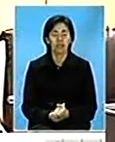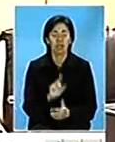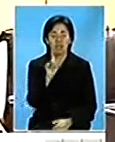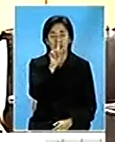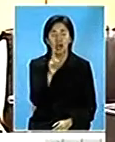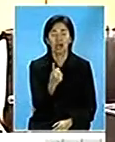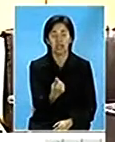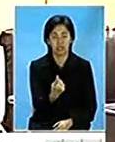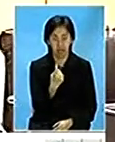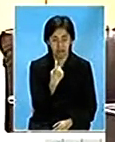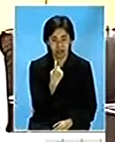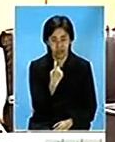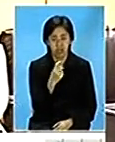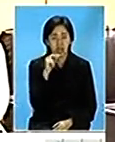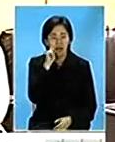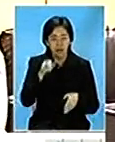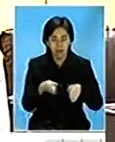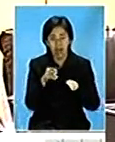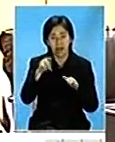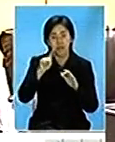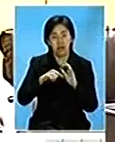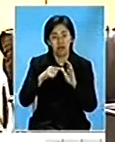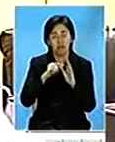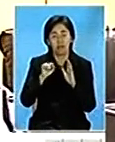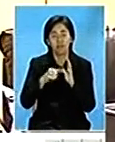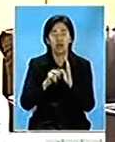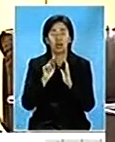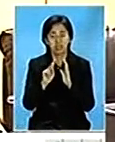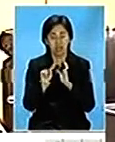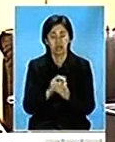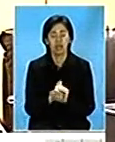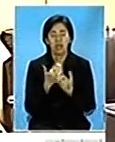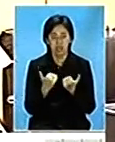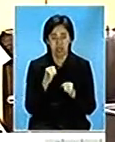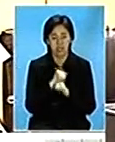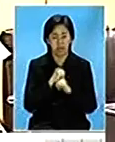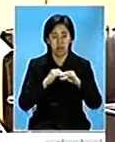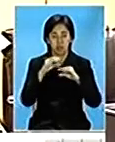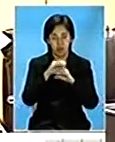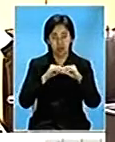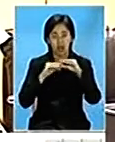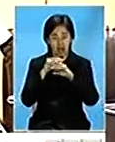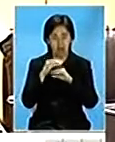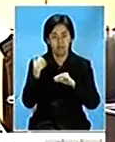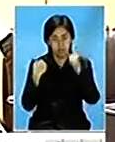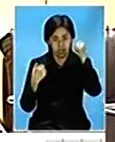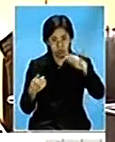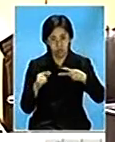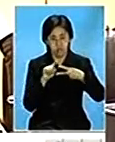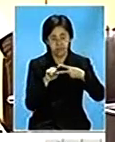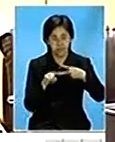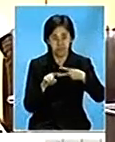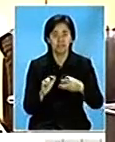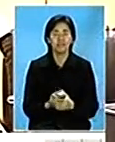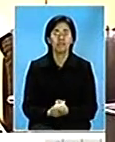านที่ว่าแม่น้ำป่าสักนั้นขณะนี้มีโครงการใหญ่ๆอยู่2โครงการ